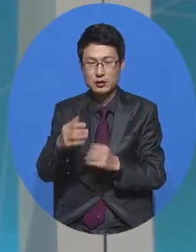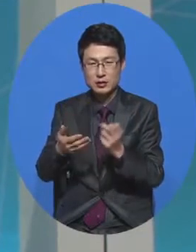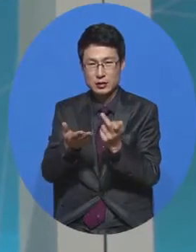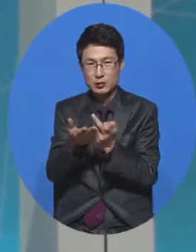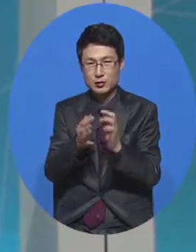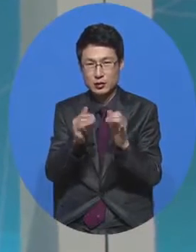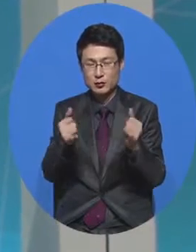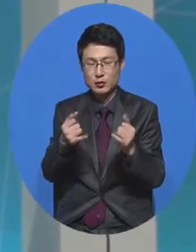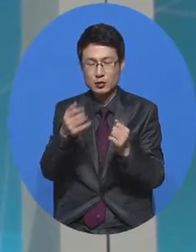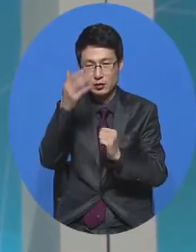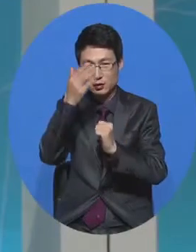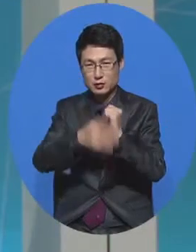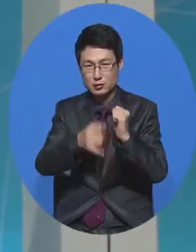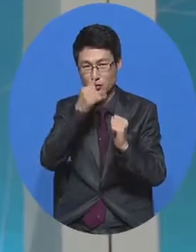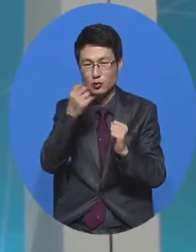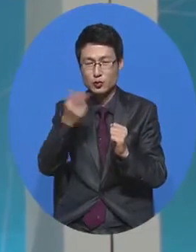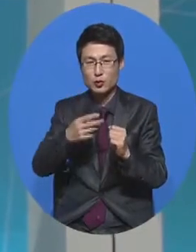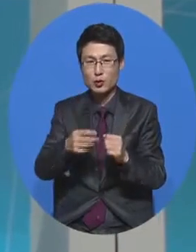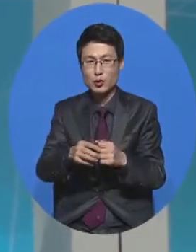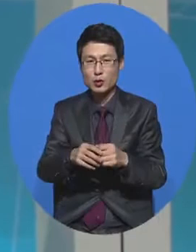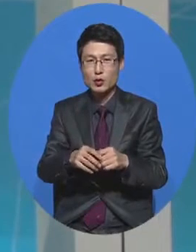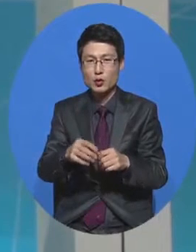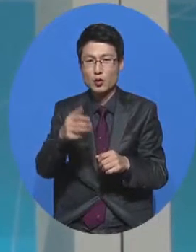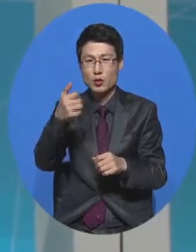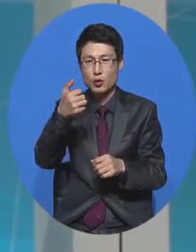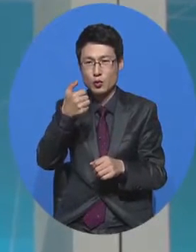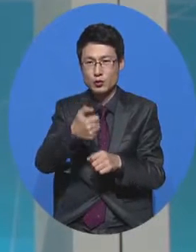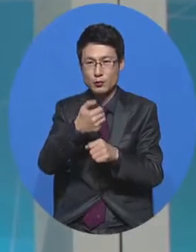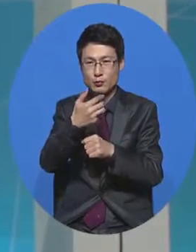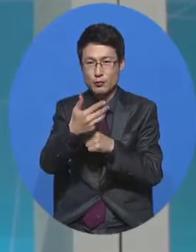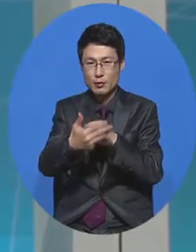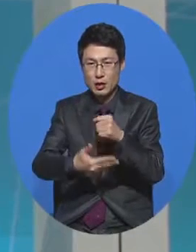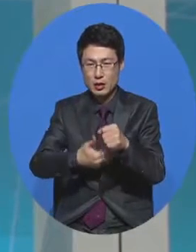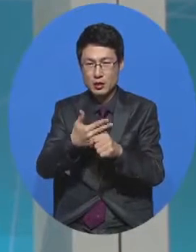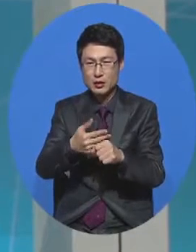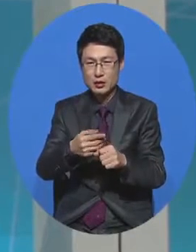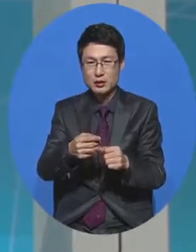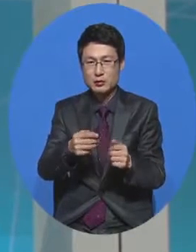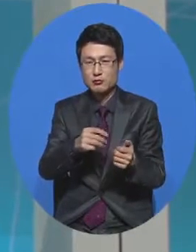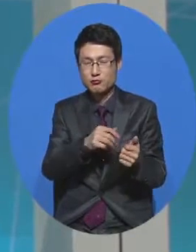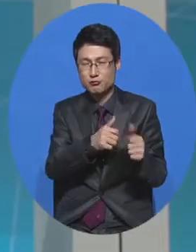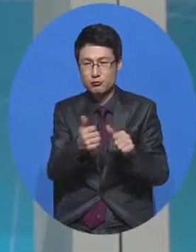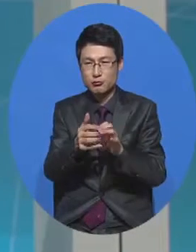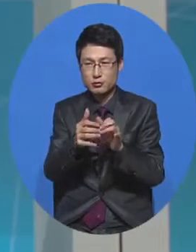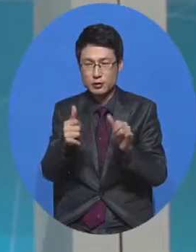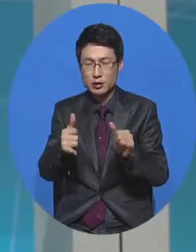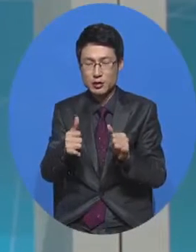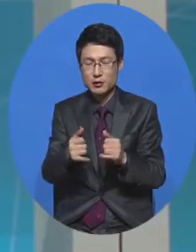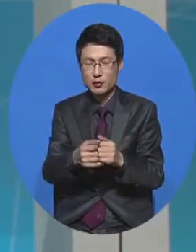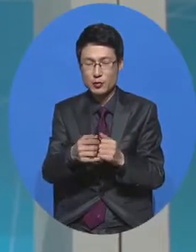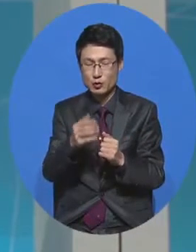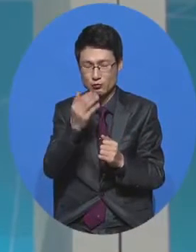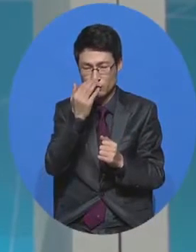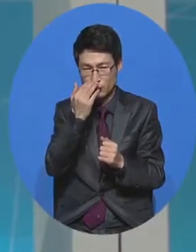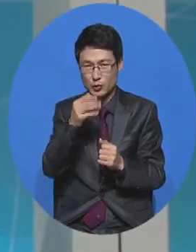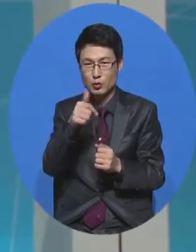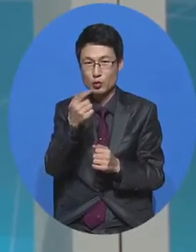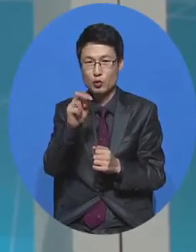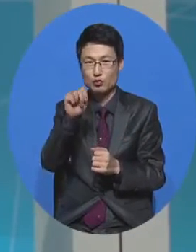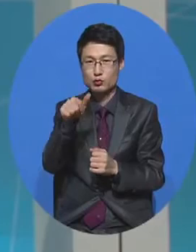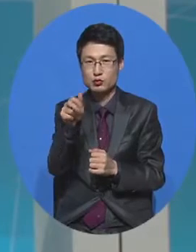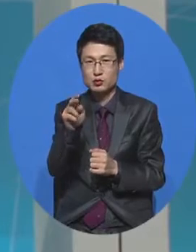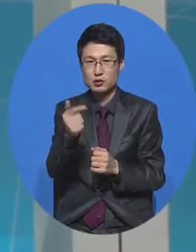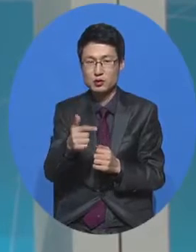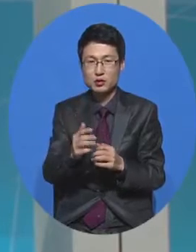사진이구요 또 하나는 58주년 4 3 희생자 유정 제에서 묵념하는 노무현 대통령의 살지